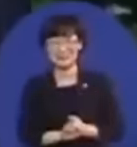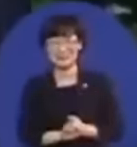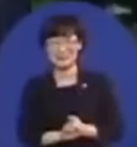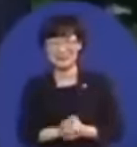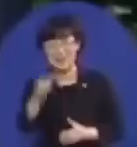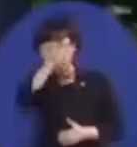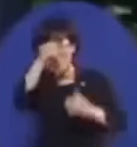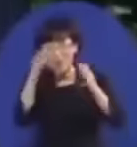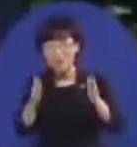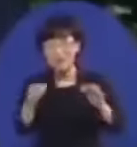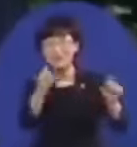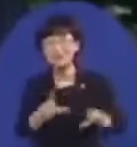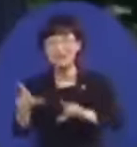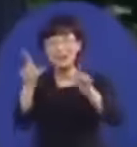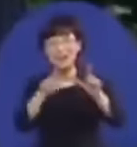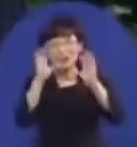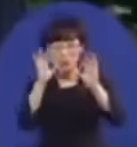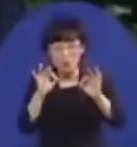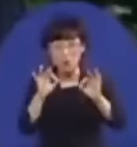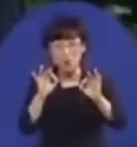한 평생 살아보면서